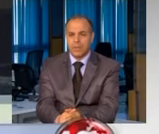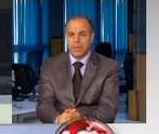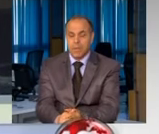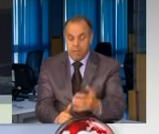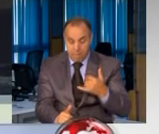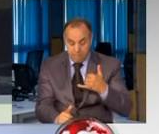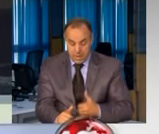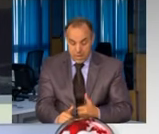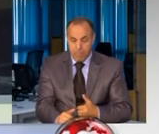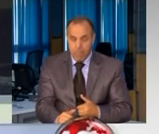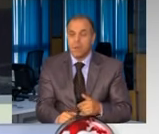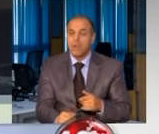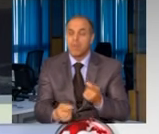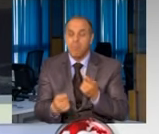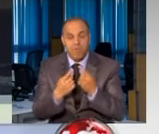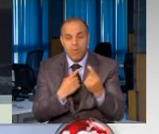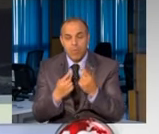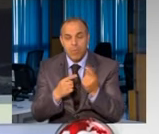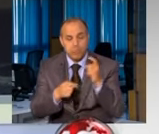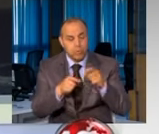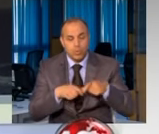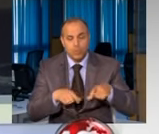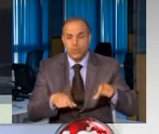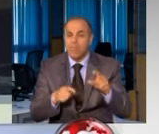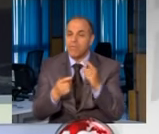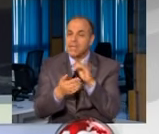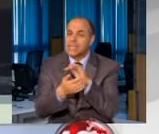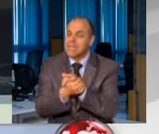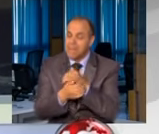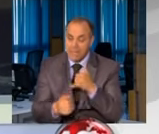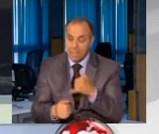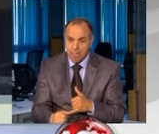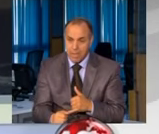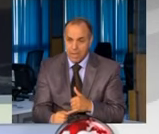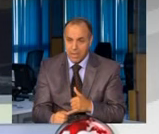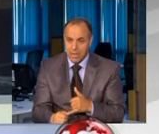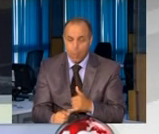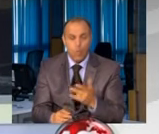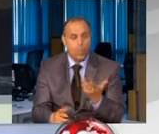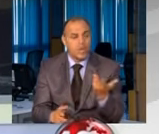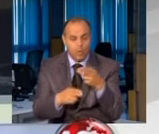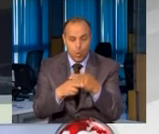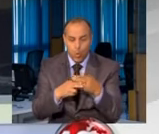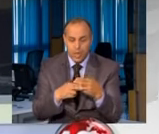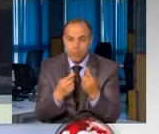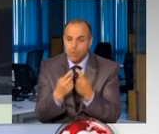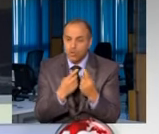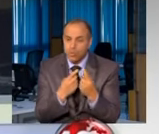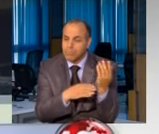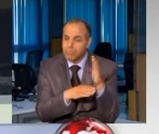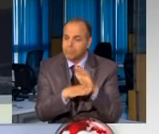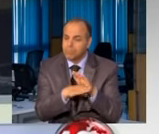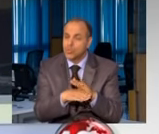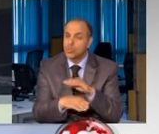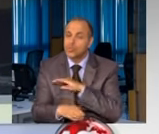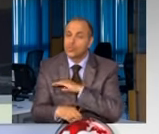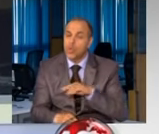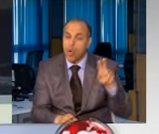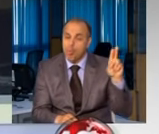وفي اليمن استأنفت الوفود المشاركة في مفاوضات السلام اليمنية بالكويت مشاوراتها برعاية الأمم